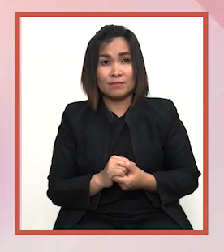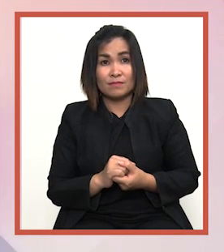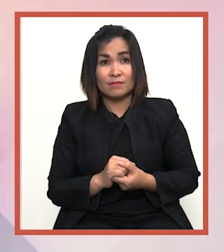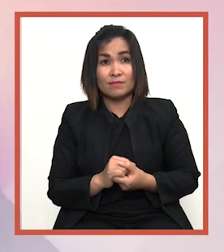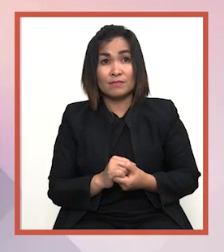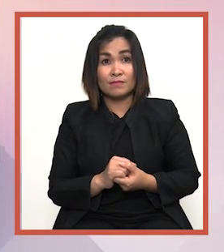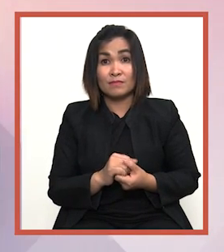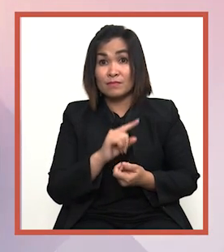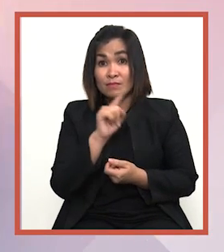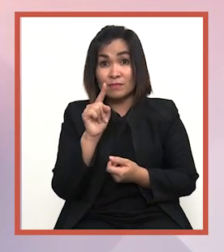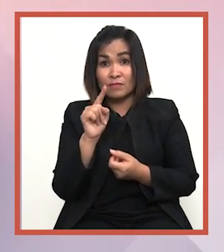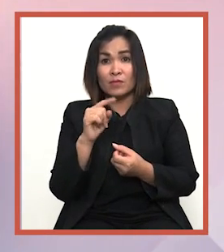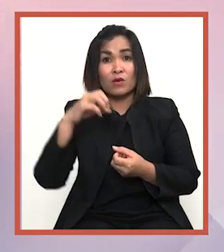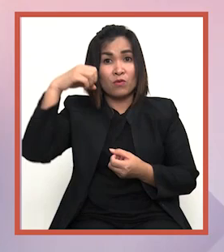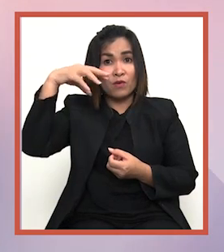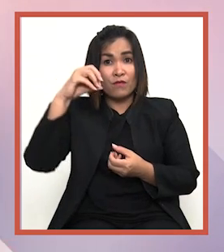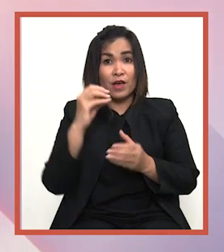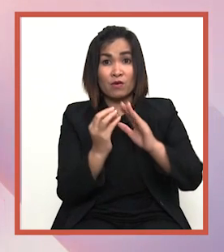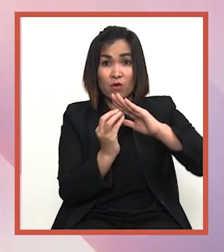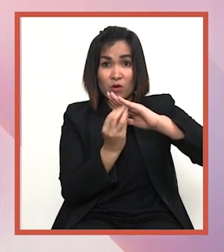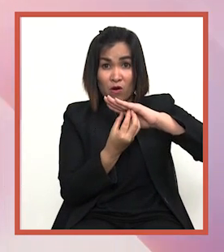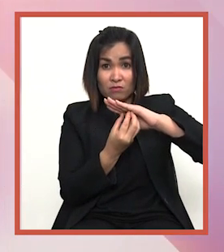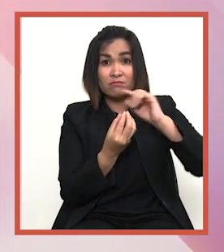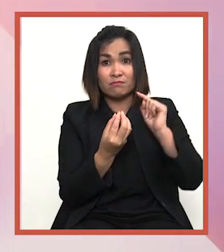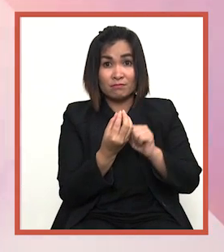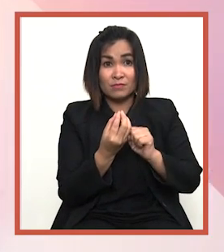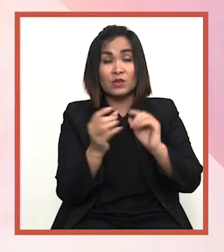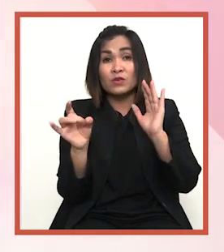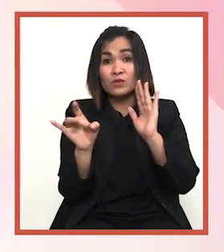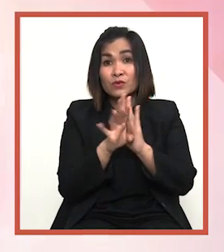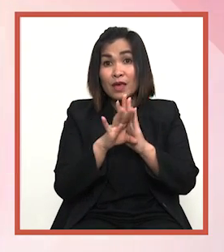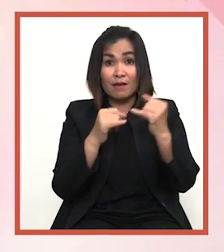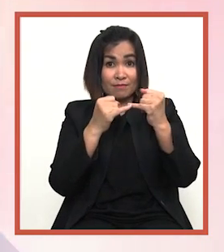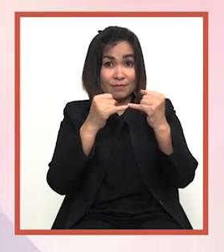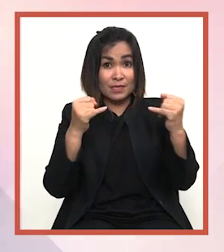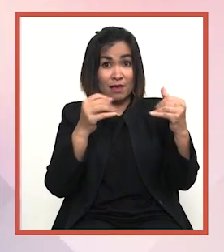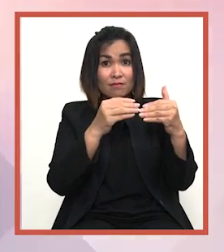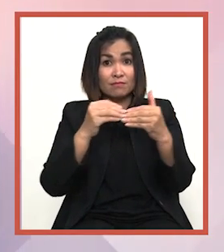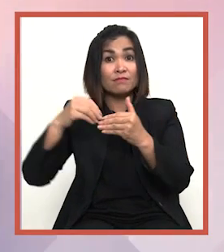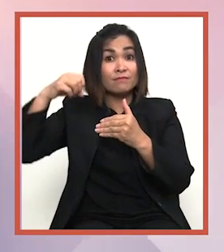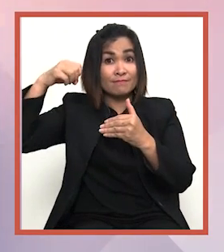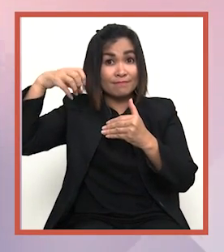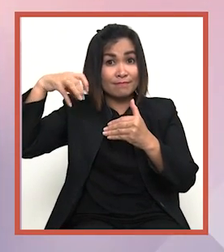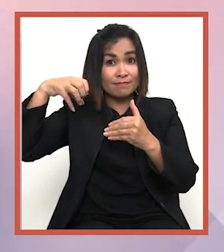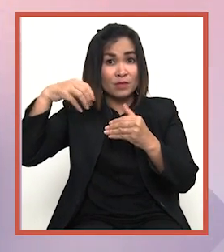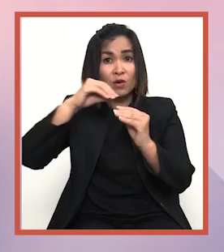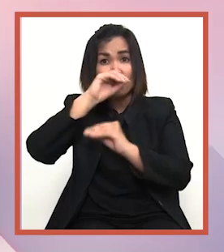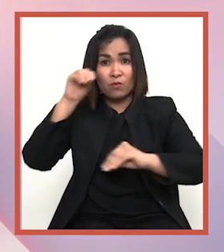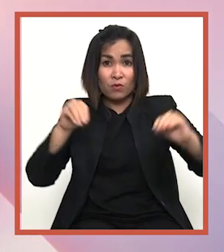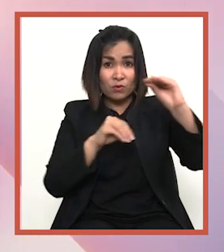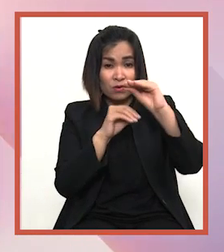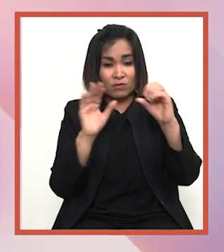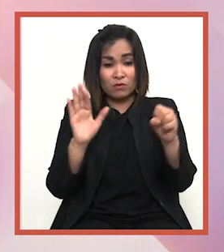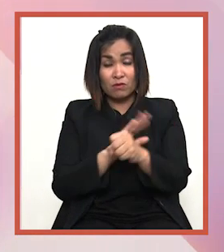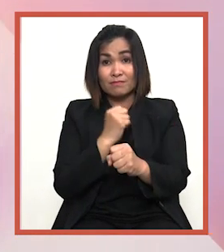โหลดในอันนี้ก็คือหลอดไฟฟ้านั่นเองนะครับแล้วก็ส่วนสุดท้ายก็คือสายตัวนำนะที่จะทำให้วงจรนี้สมบูรณ์